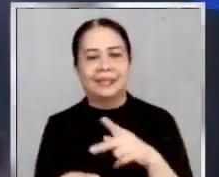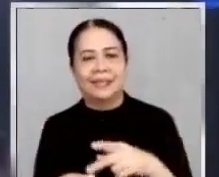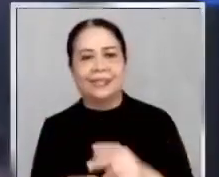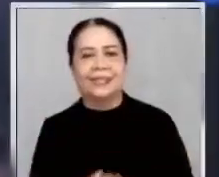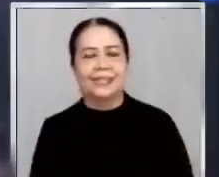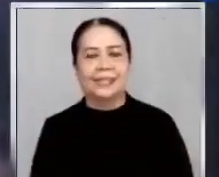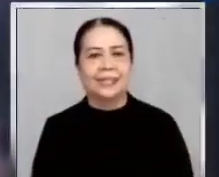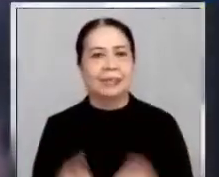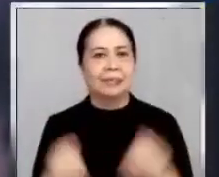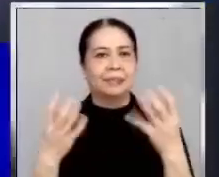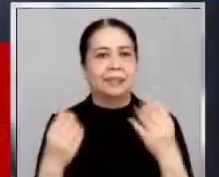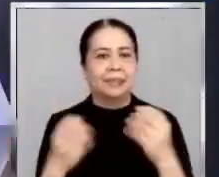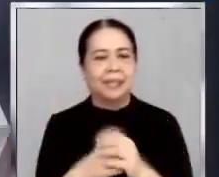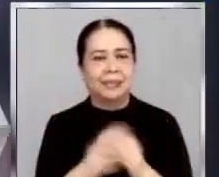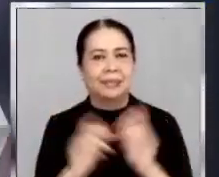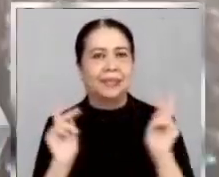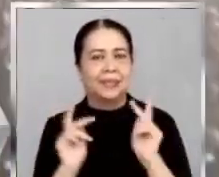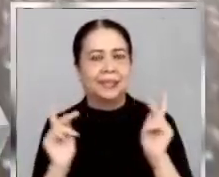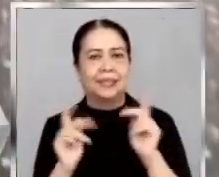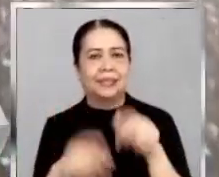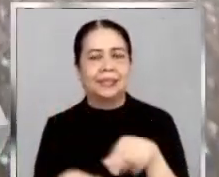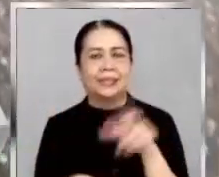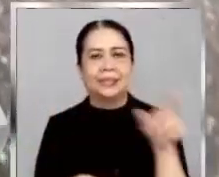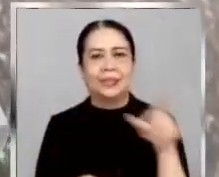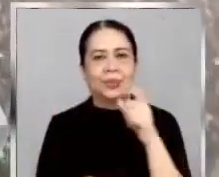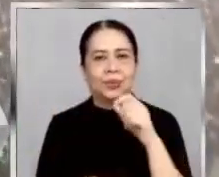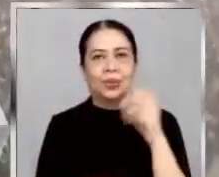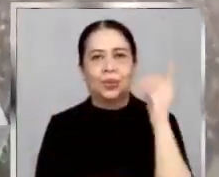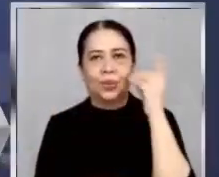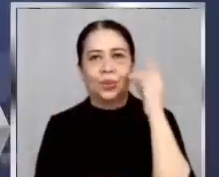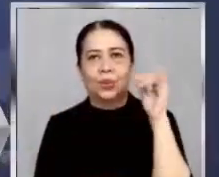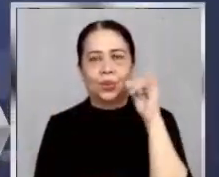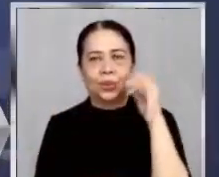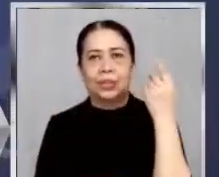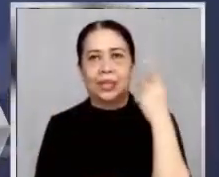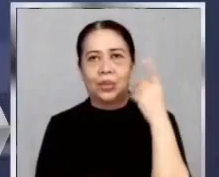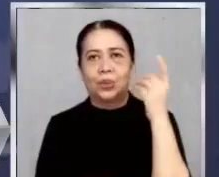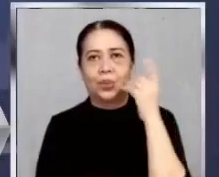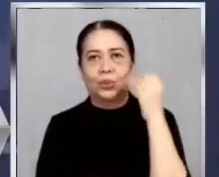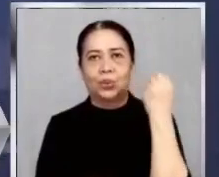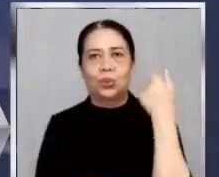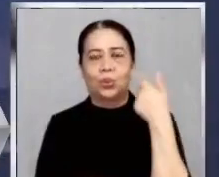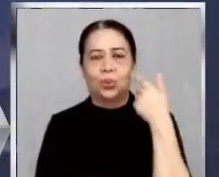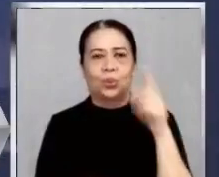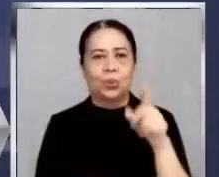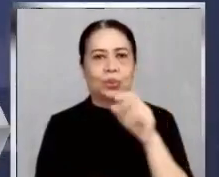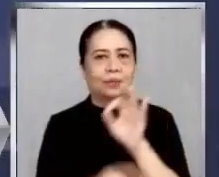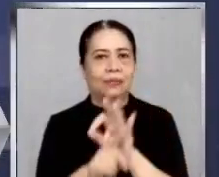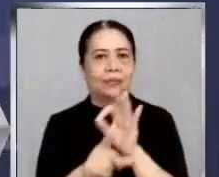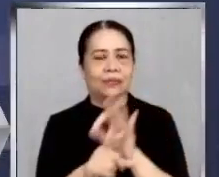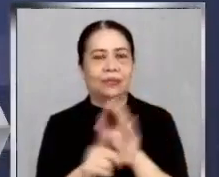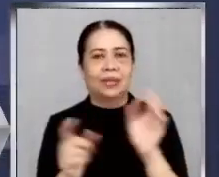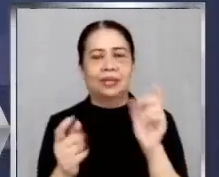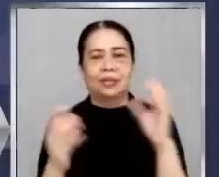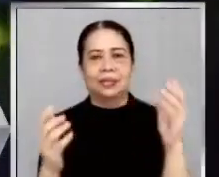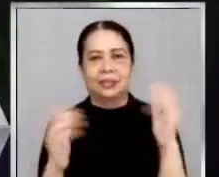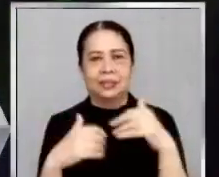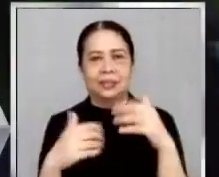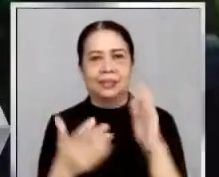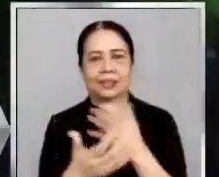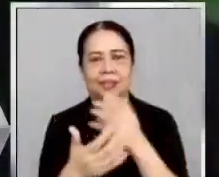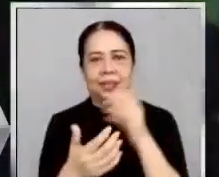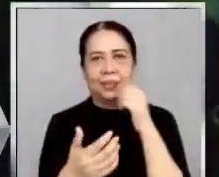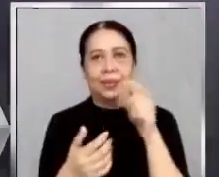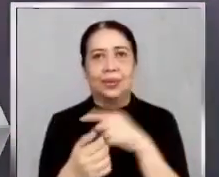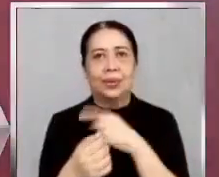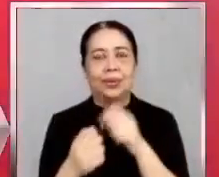Marami rin kinilig sa NCT trio na sina Doyoung, Jaehyun at Jungwoo sa kanilang fancon kagabi. Paglabas pa lang ng boys,